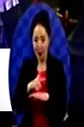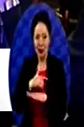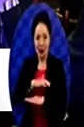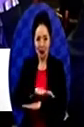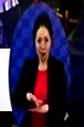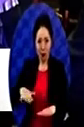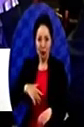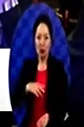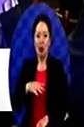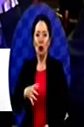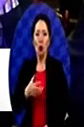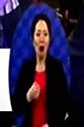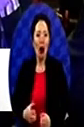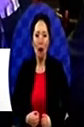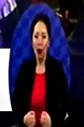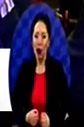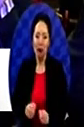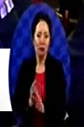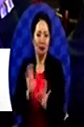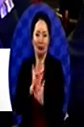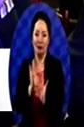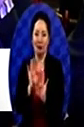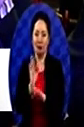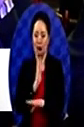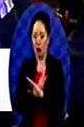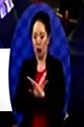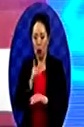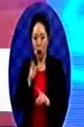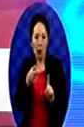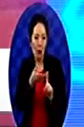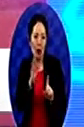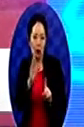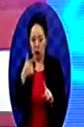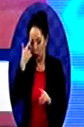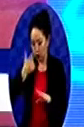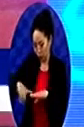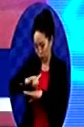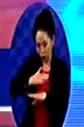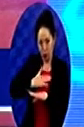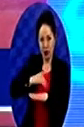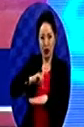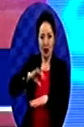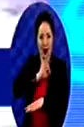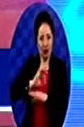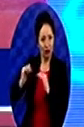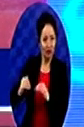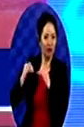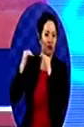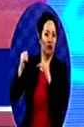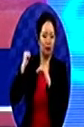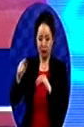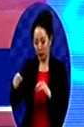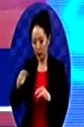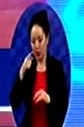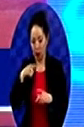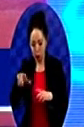өмчлүүлэх, эзэмшүүлэх тухай яриа хэрхэж байж таарахгүй бөгөөд улс орныхоо эрхшгийг эргэмлэн бодит эдийн